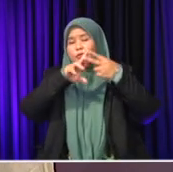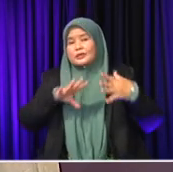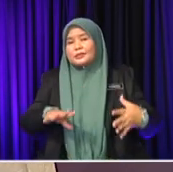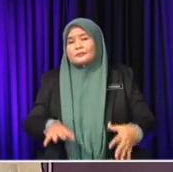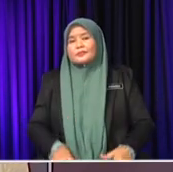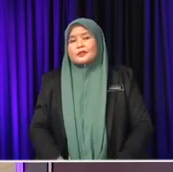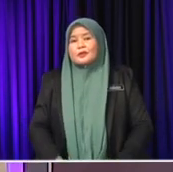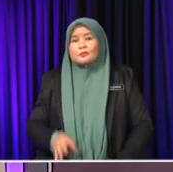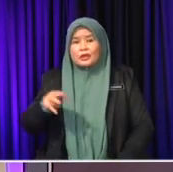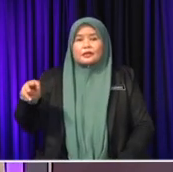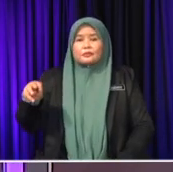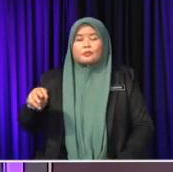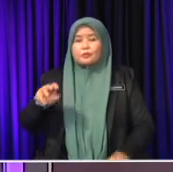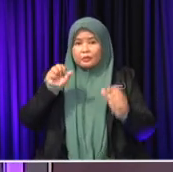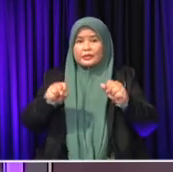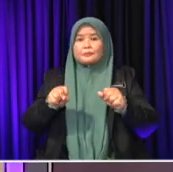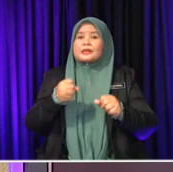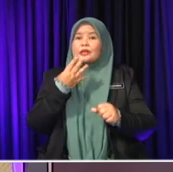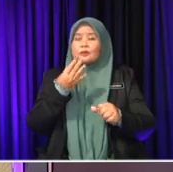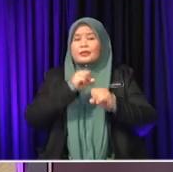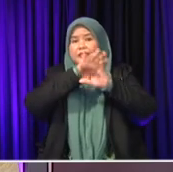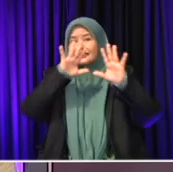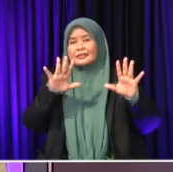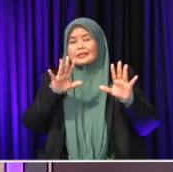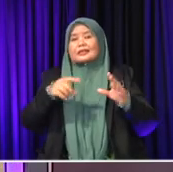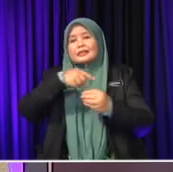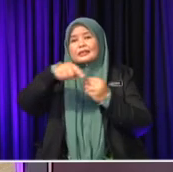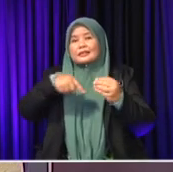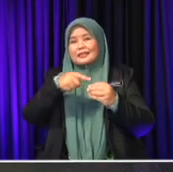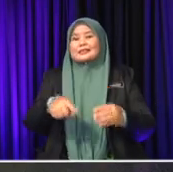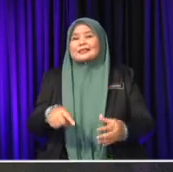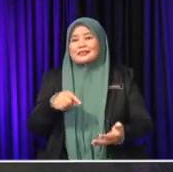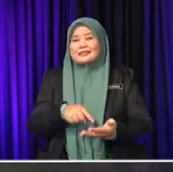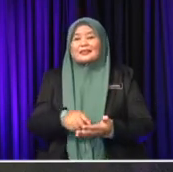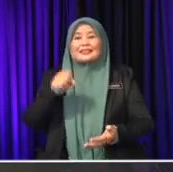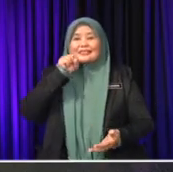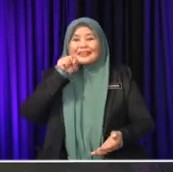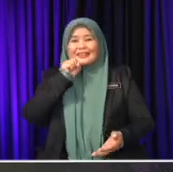adik di studio menjelaskan lagi tentang aspek ini